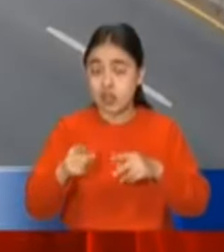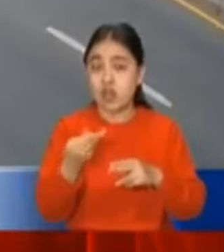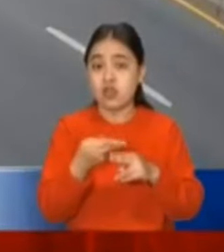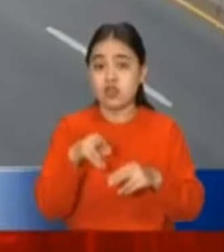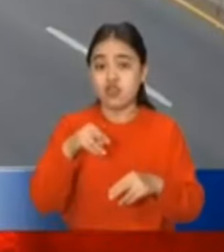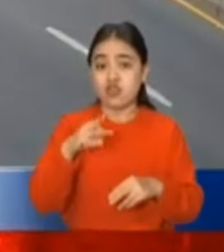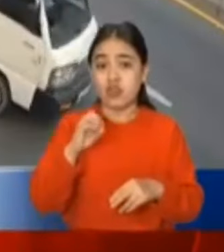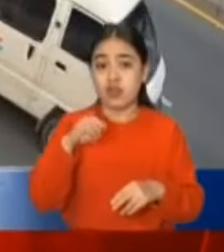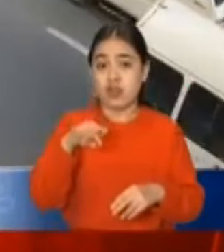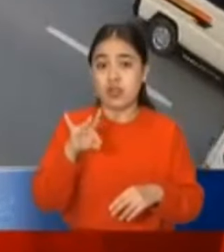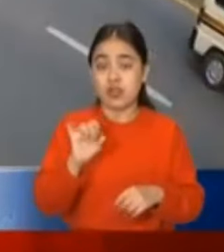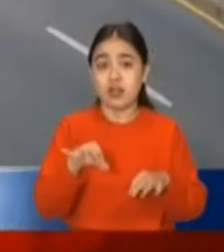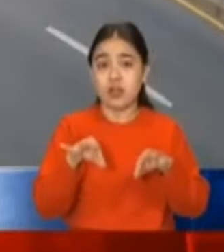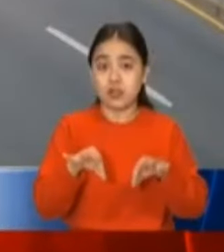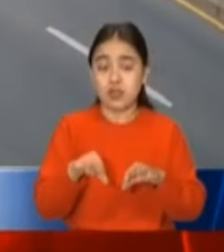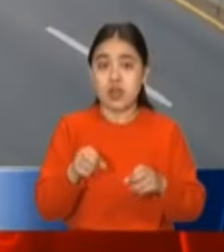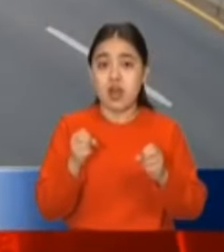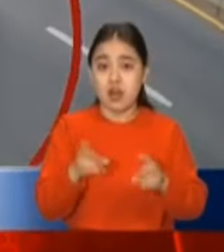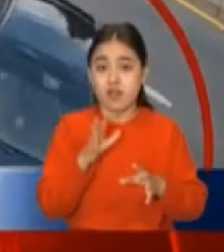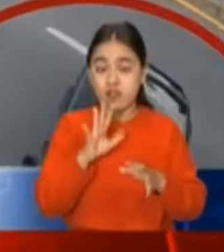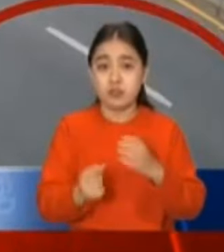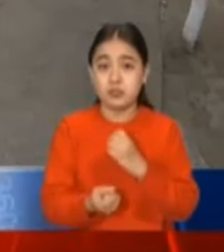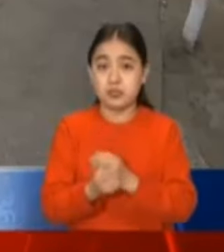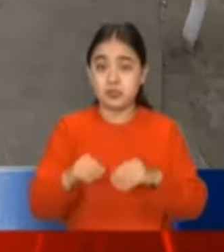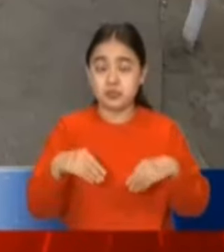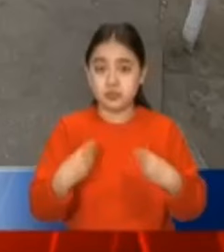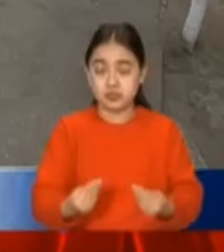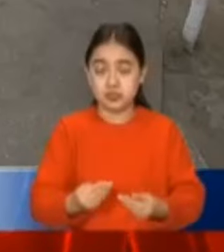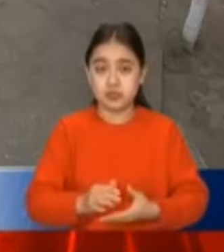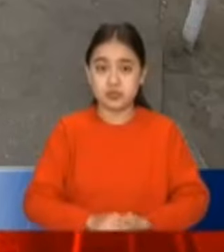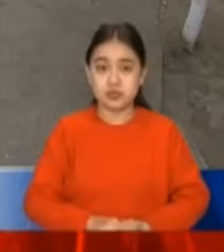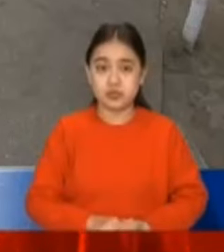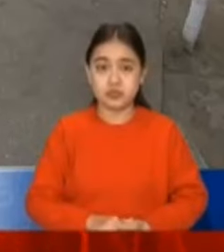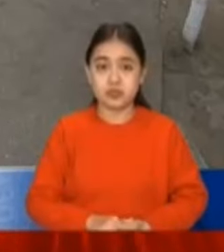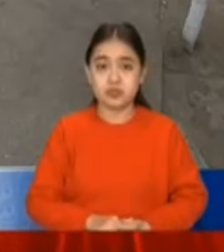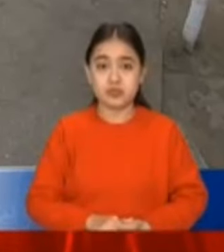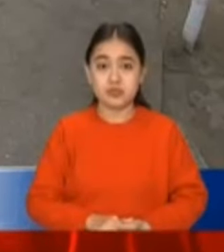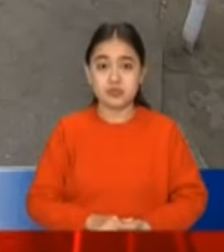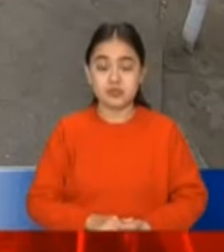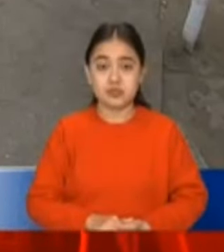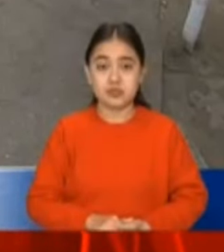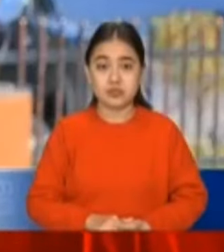Gentra avtomashinasi xavfli vaziyatni yuzaga keltirdi.